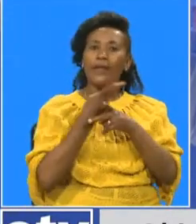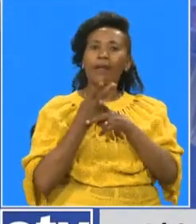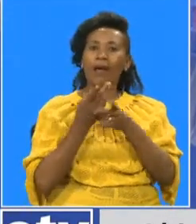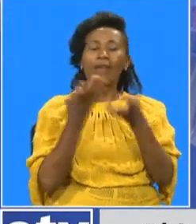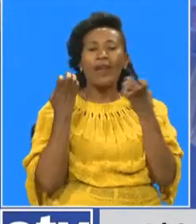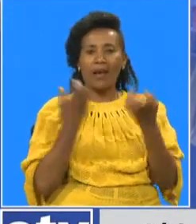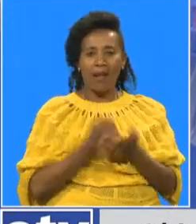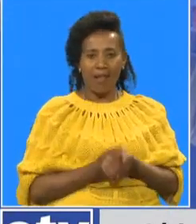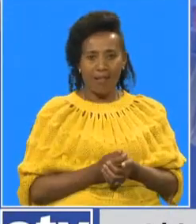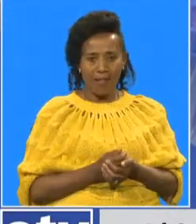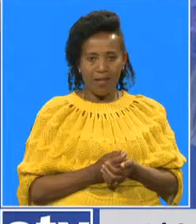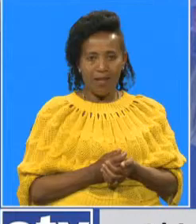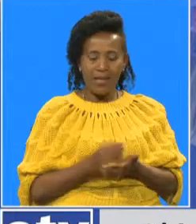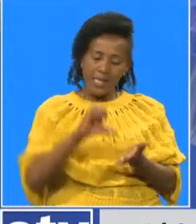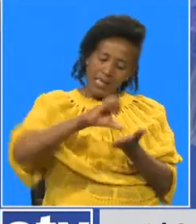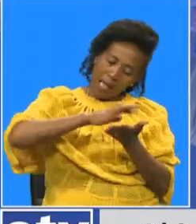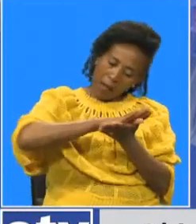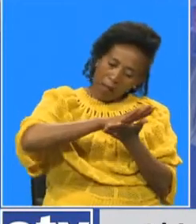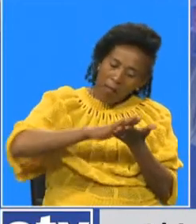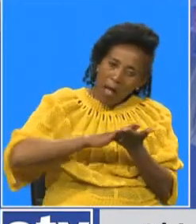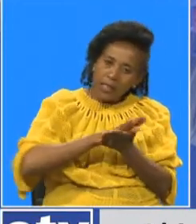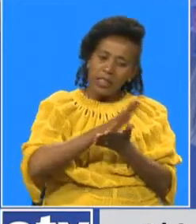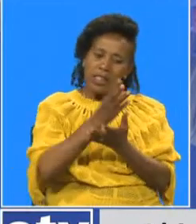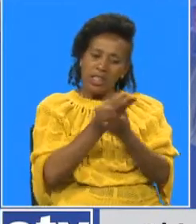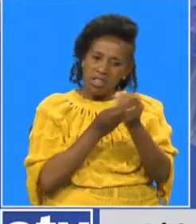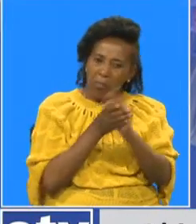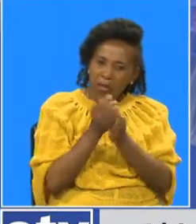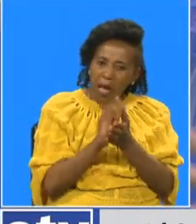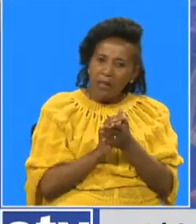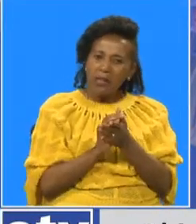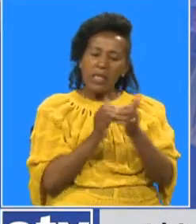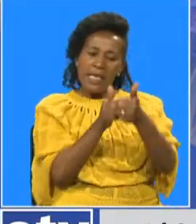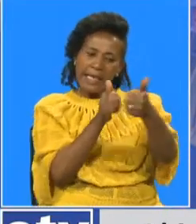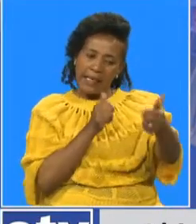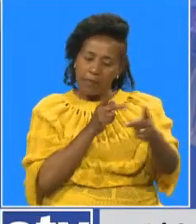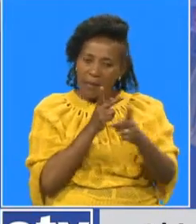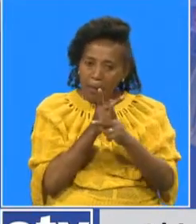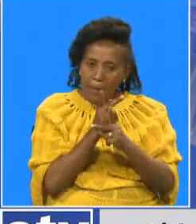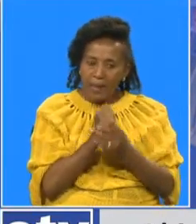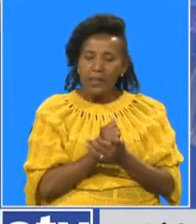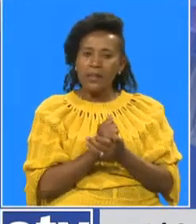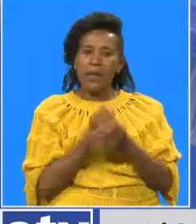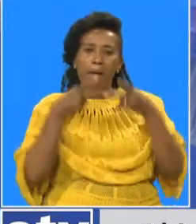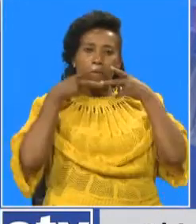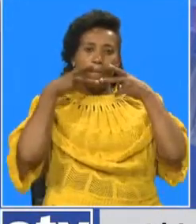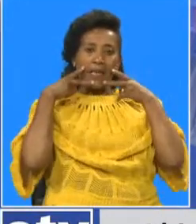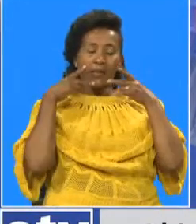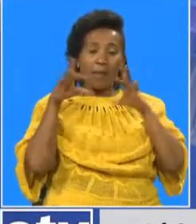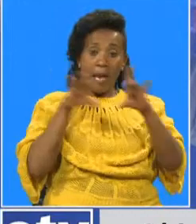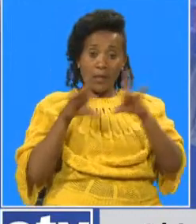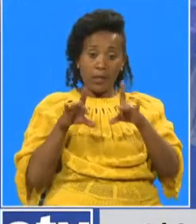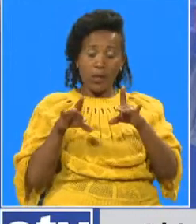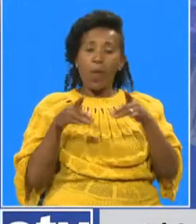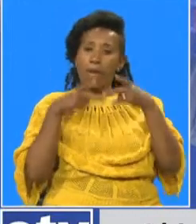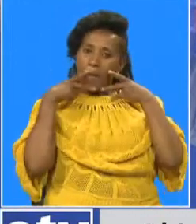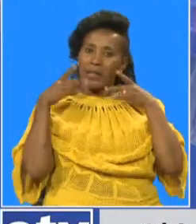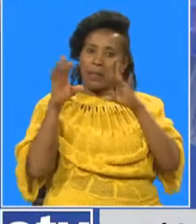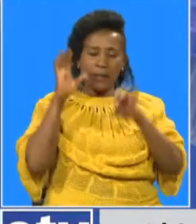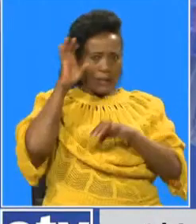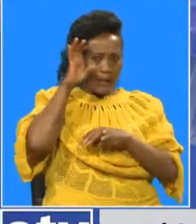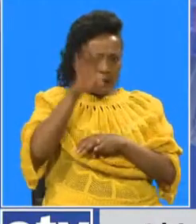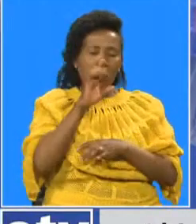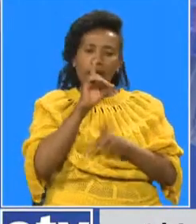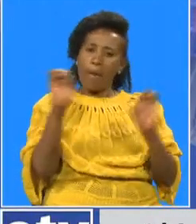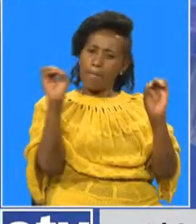የሚፈልገው። ሳኒታይዘር፣ እጅን መታጠብ፣ ሶሻል ዲስታንስን መጠበቅ፣ ማስክ የሚያስፈልገው ማስክ ማድረግ